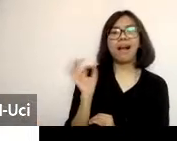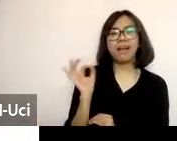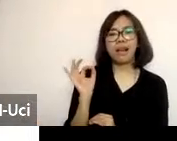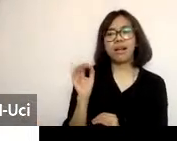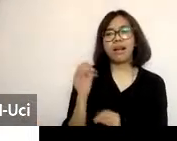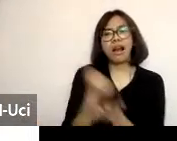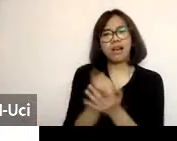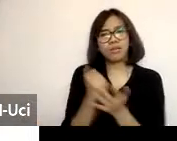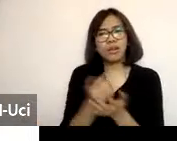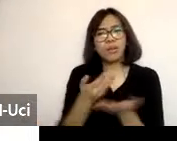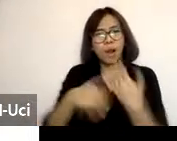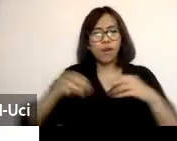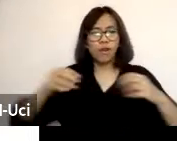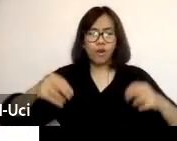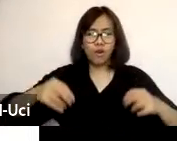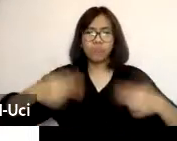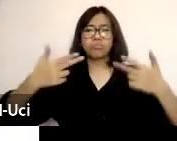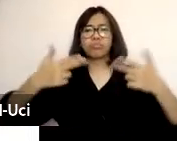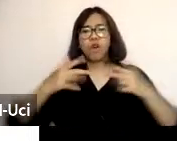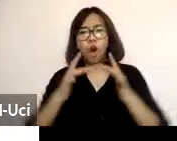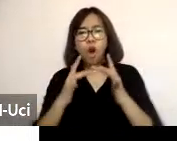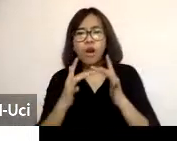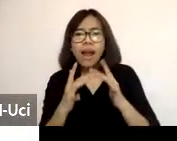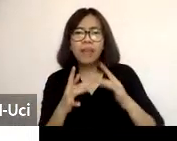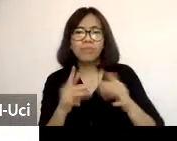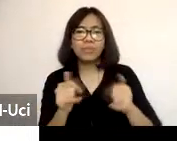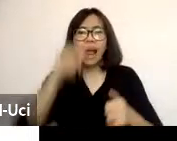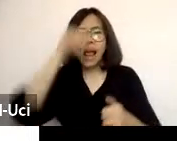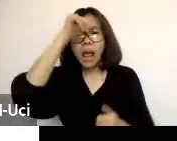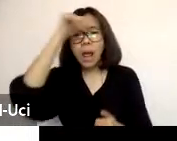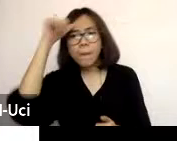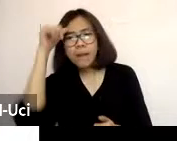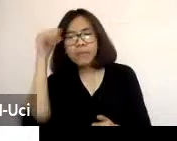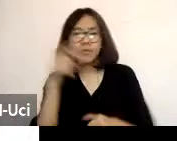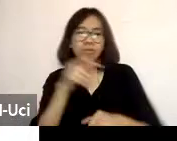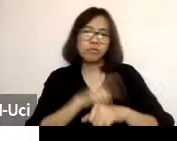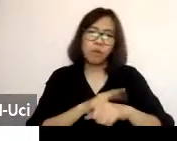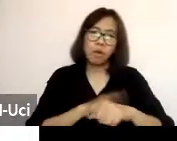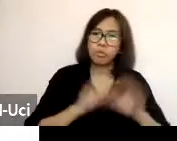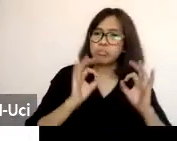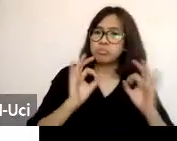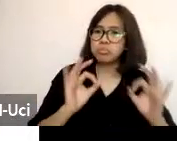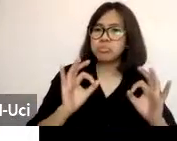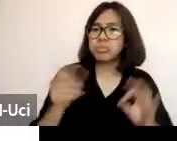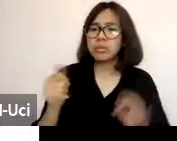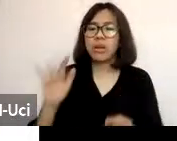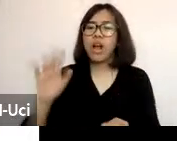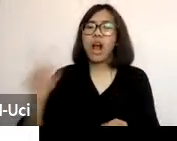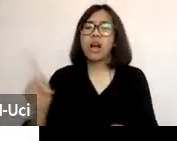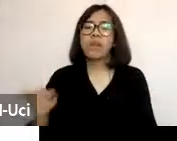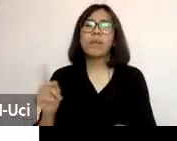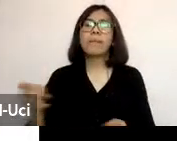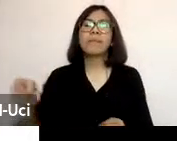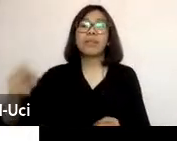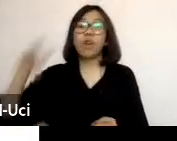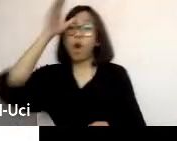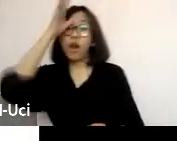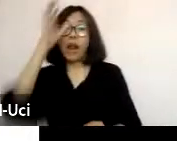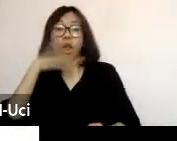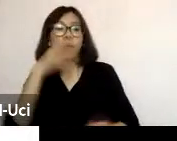secara order itu tentu akan akan lebih efektif karena belanjanya di